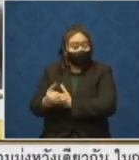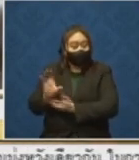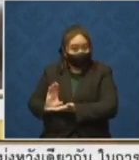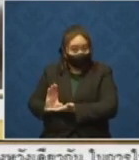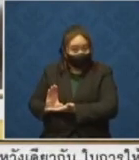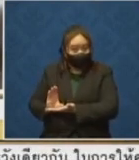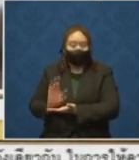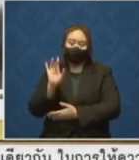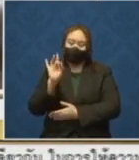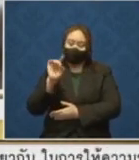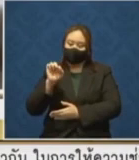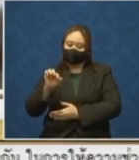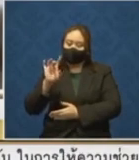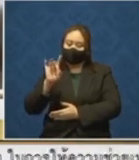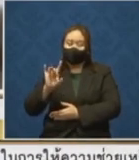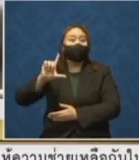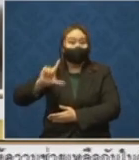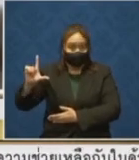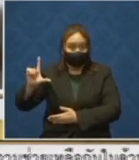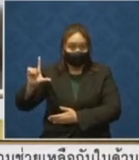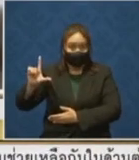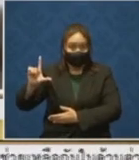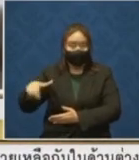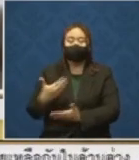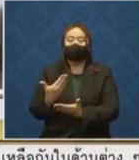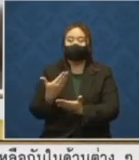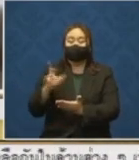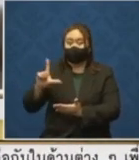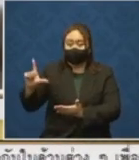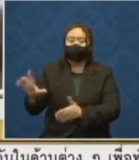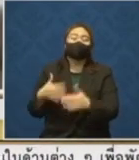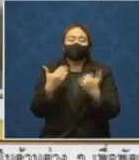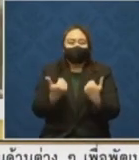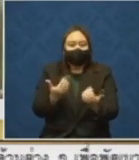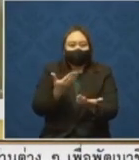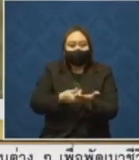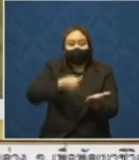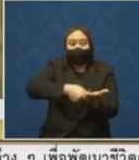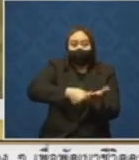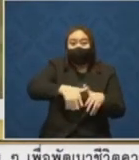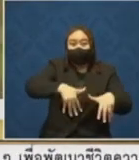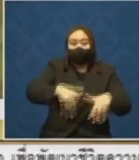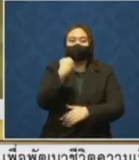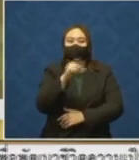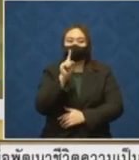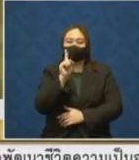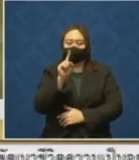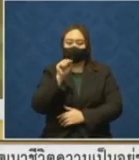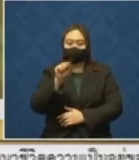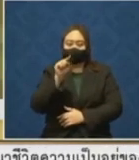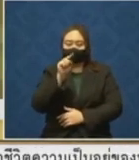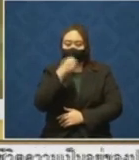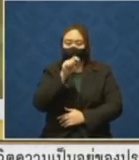างแปลงเชื่อว่าไม่ไปแน่นอนเพราะขี้ขาดตาขาวแล้วก็อยู่ไปก็แก้ปัญหาไม่ได้เป็นตัวถ่วงของประเท